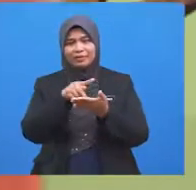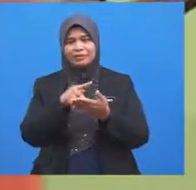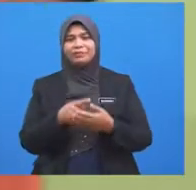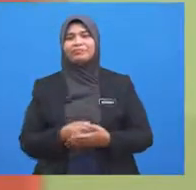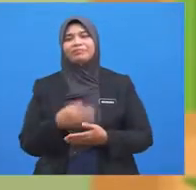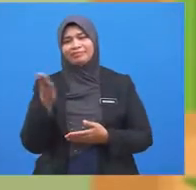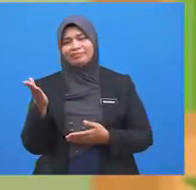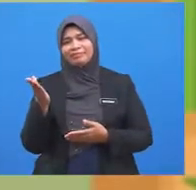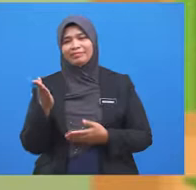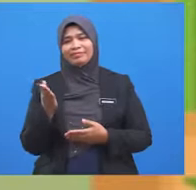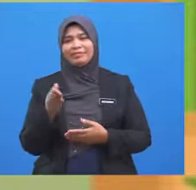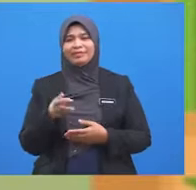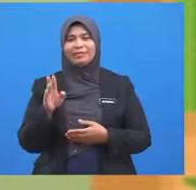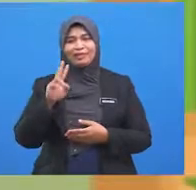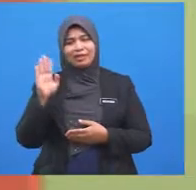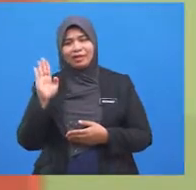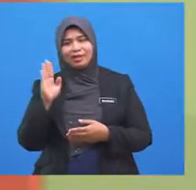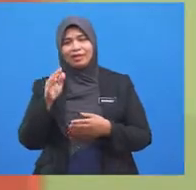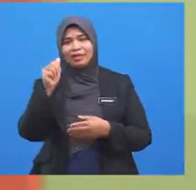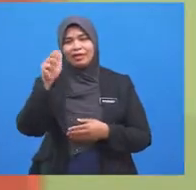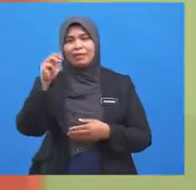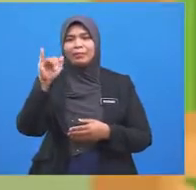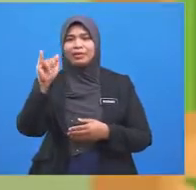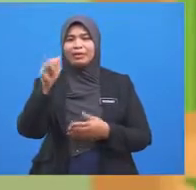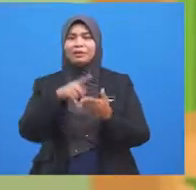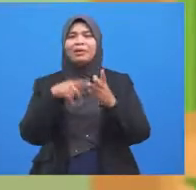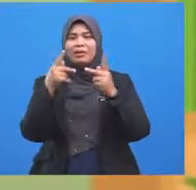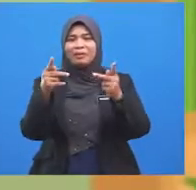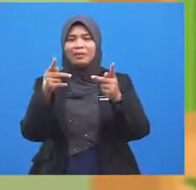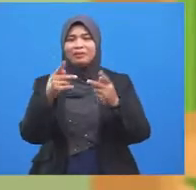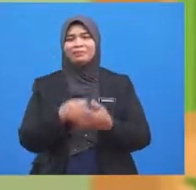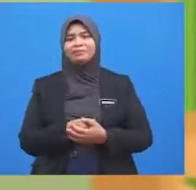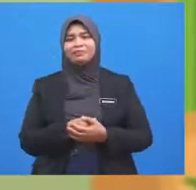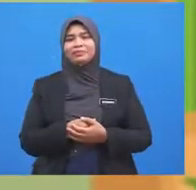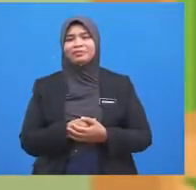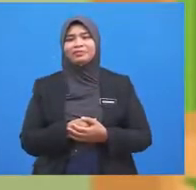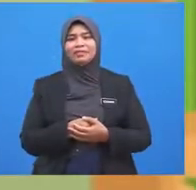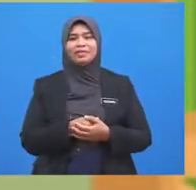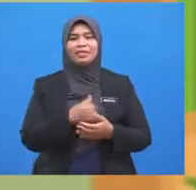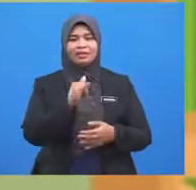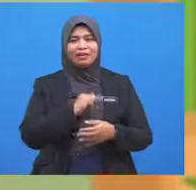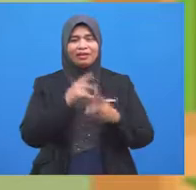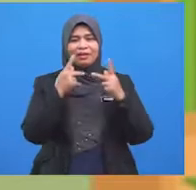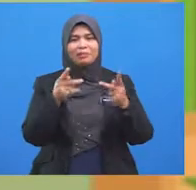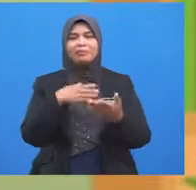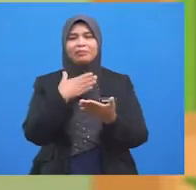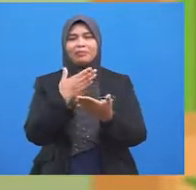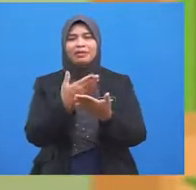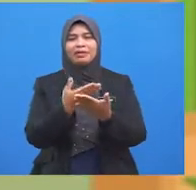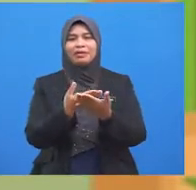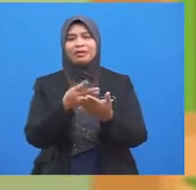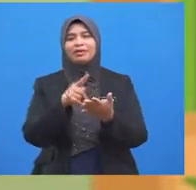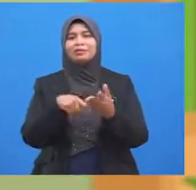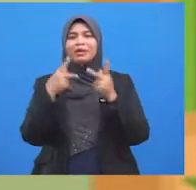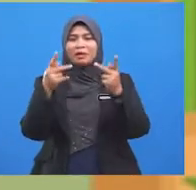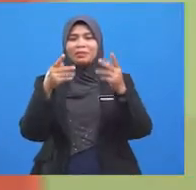Tada! Hai Amy, apa khabar? Hai cikgu, saya khabar baik. Apa